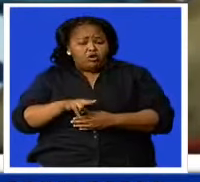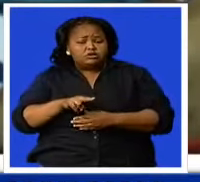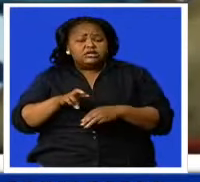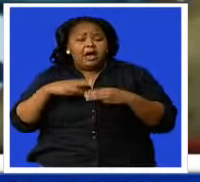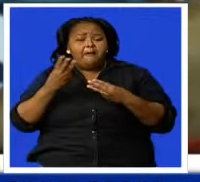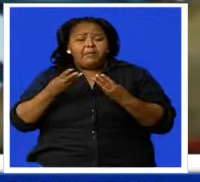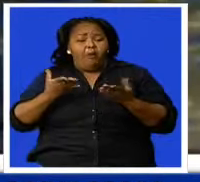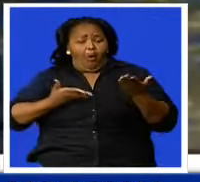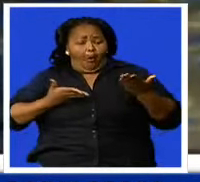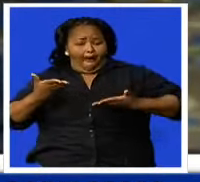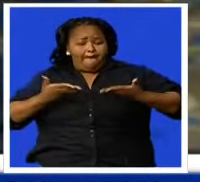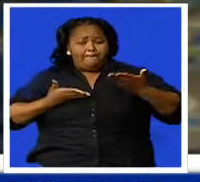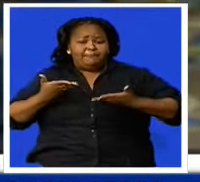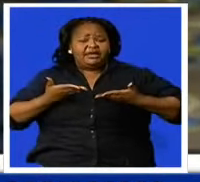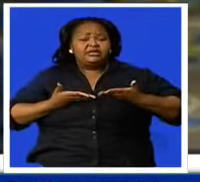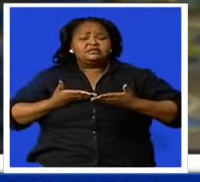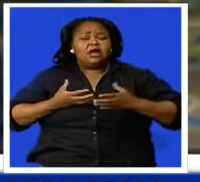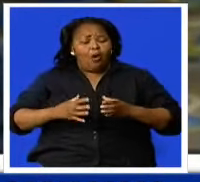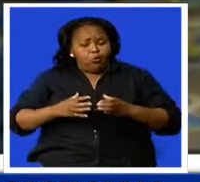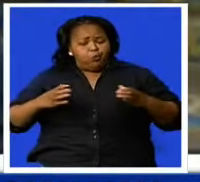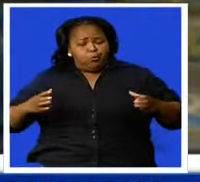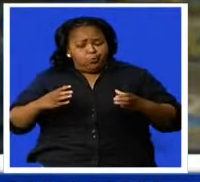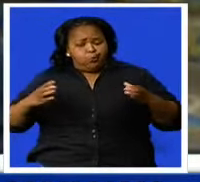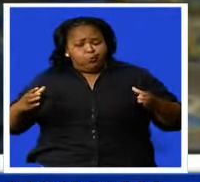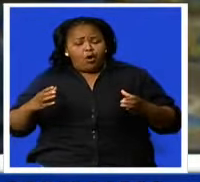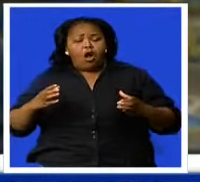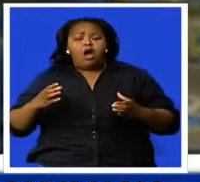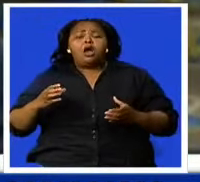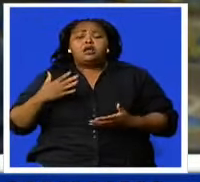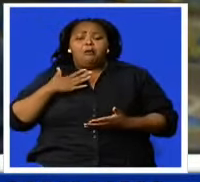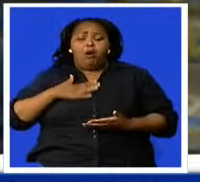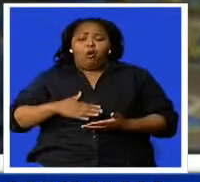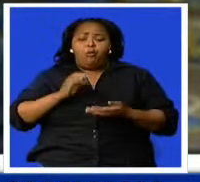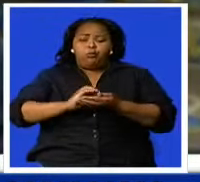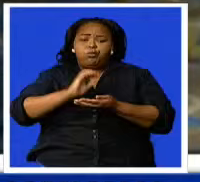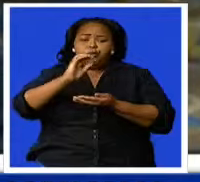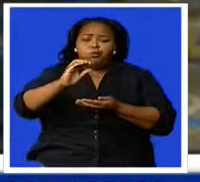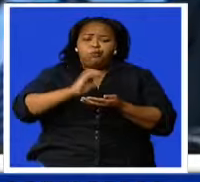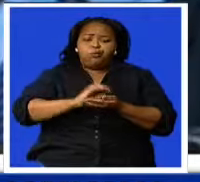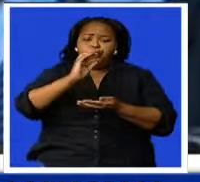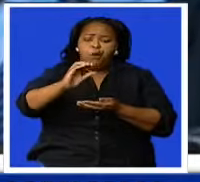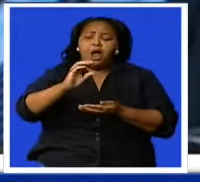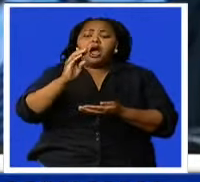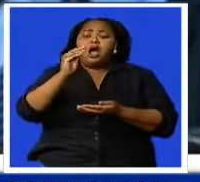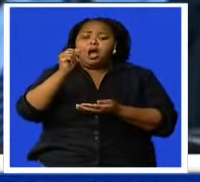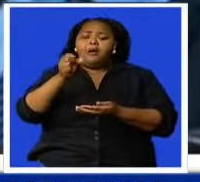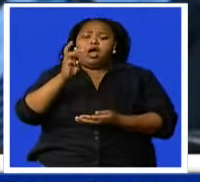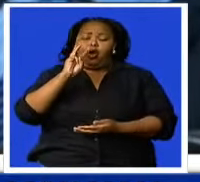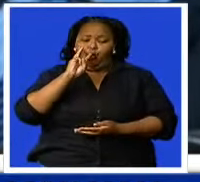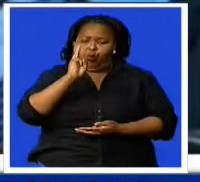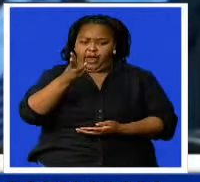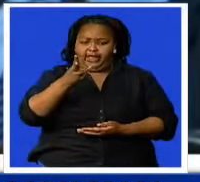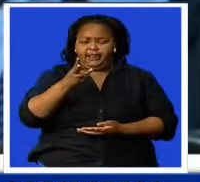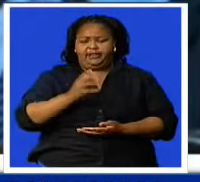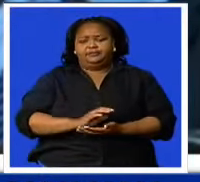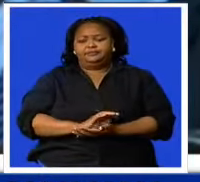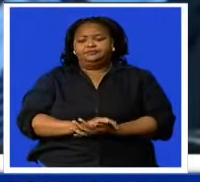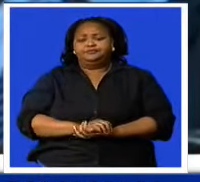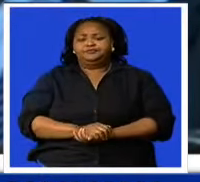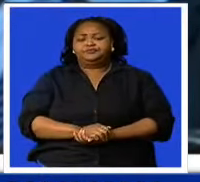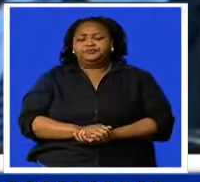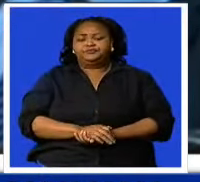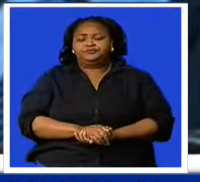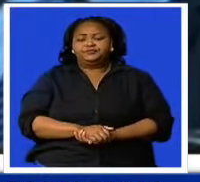labo somabhizinisi labatawufuna kutawuhlanyela timali lapha eveni. Ndzabeni Eswatini TV kubika